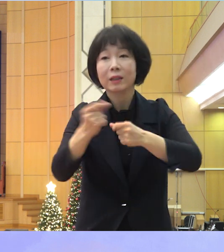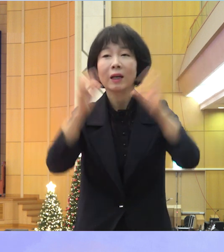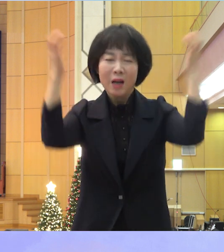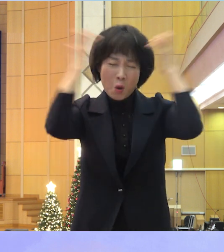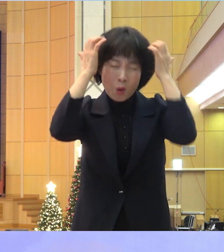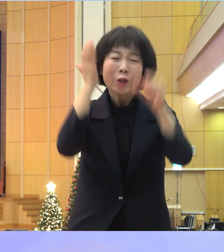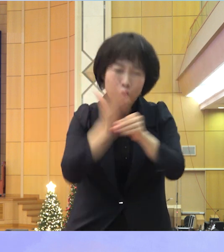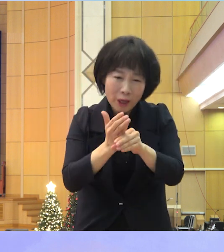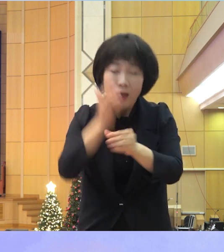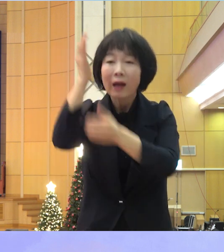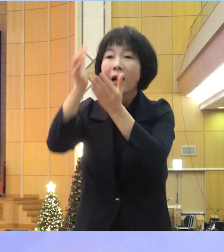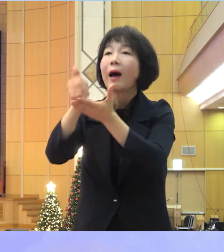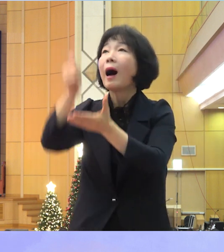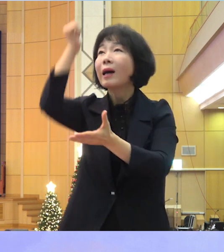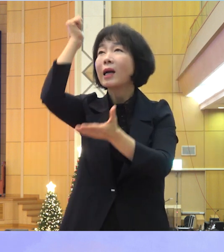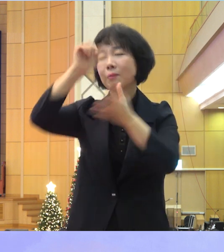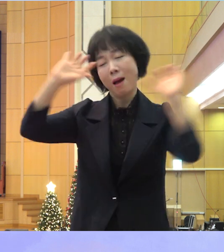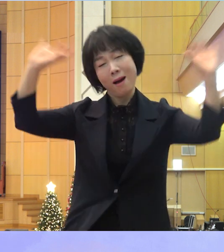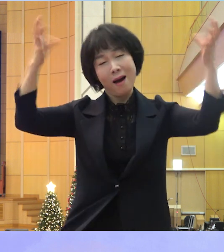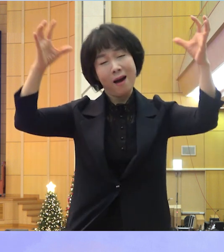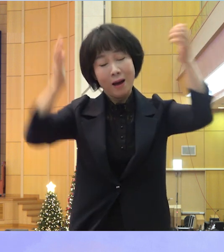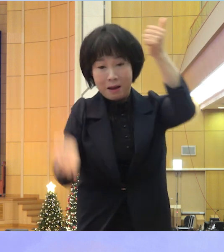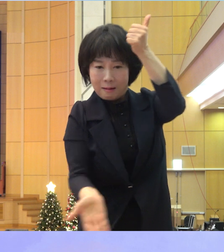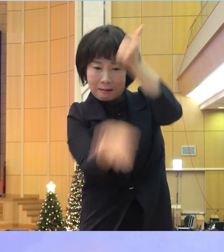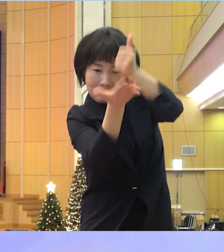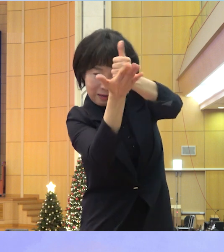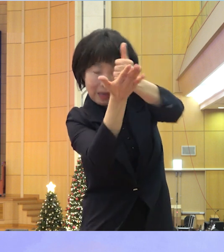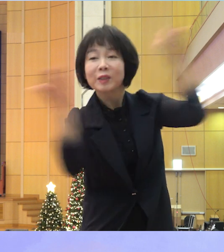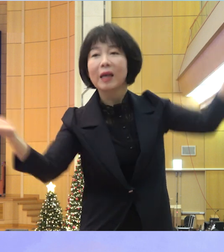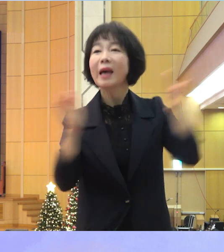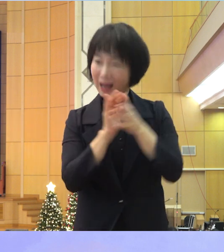고난 중에 하나님의 갈채.